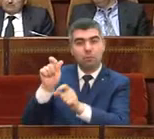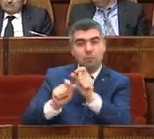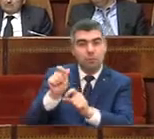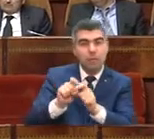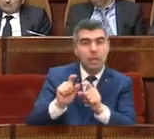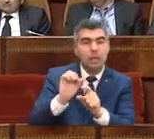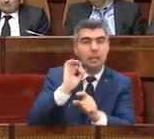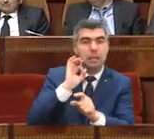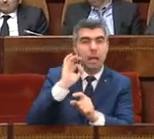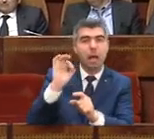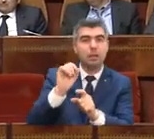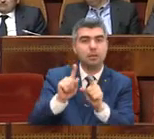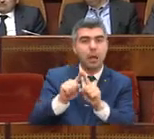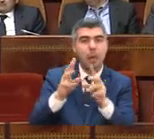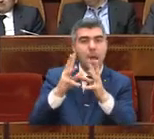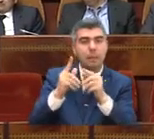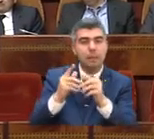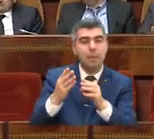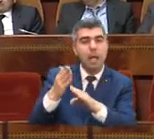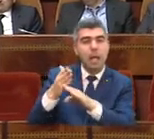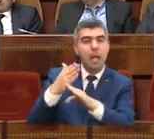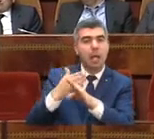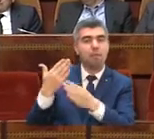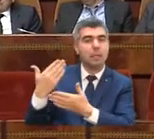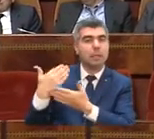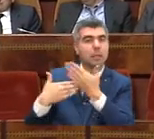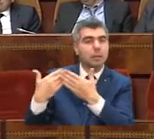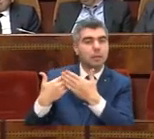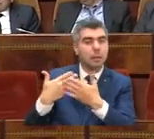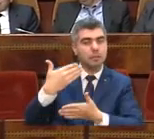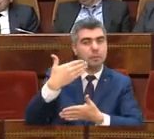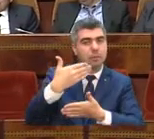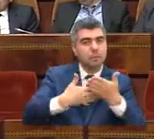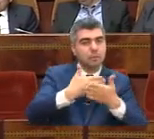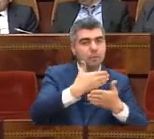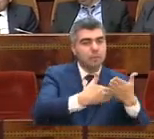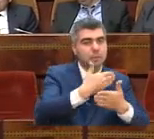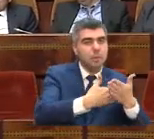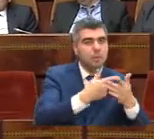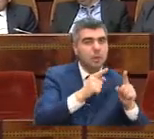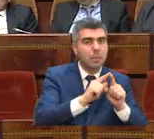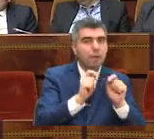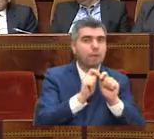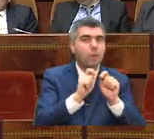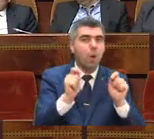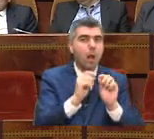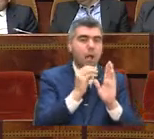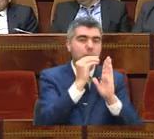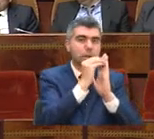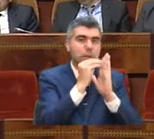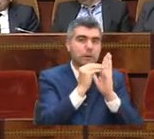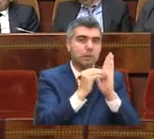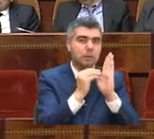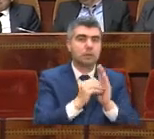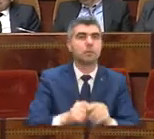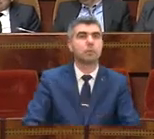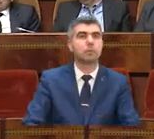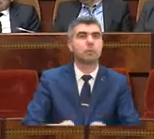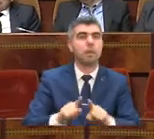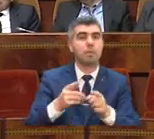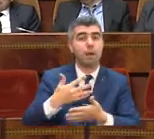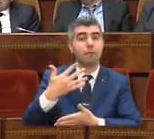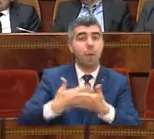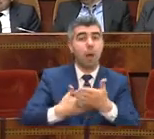ممن تم إغفالهم في لوائح ذوي الحقوق المسجلين في الجريدة الرسمية من الحصول على هذه